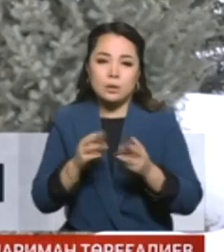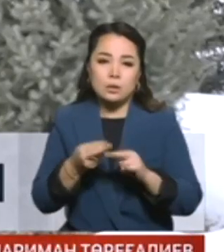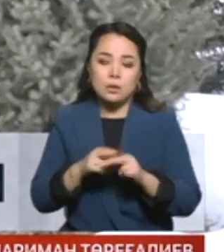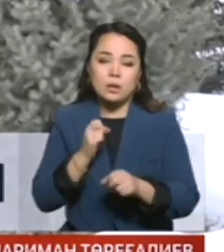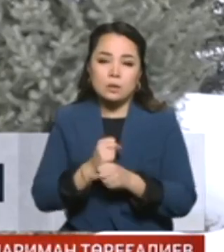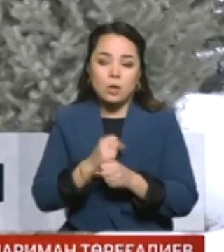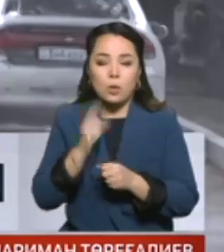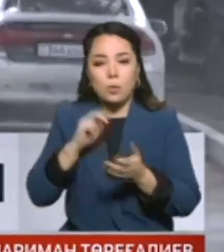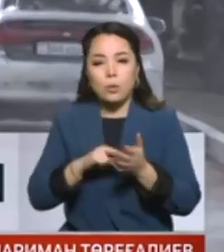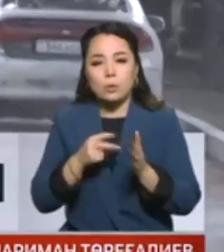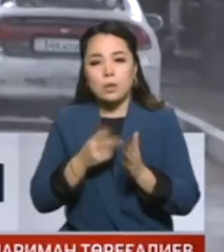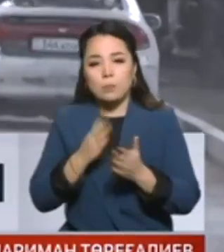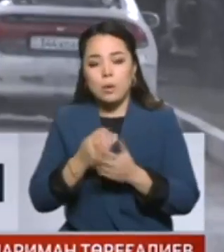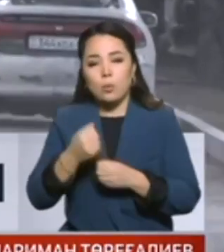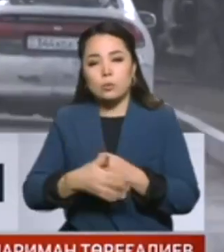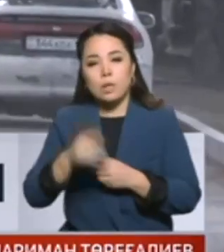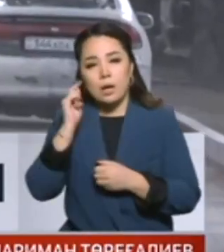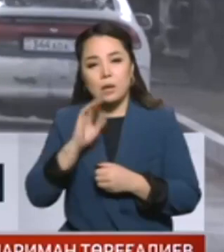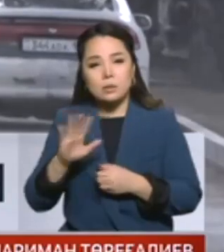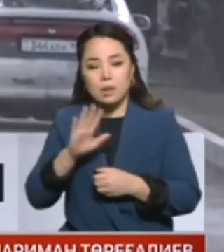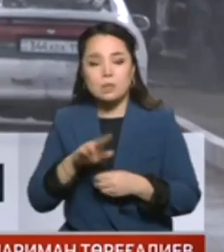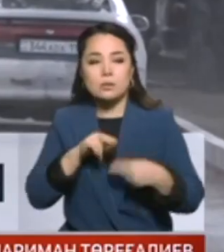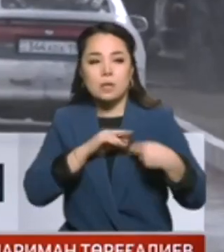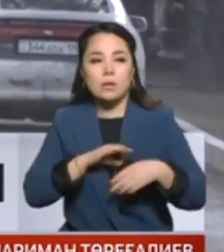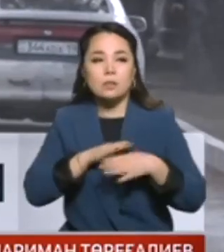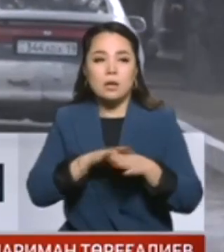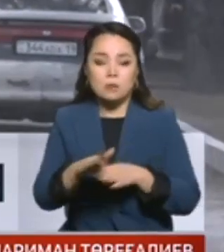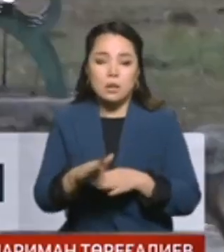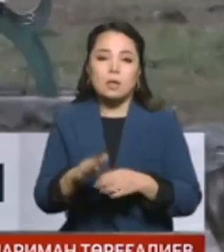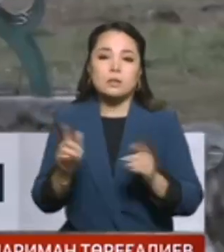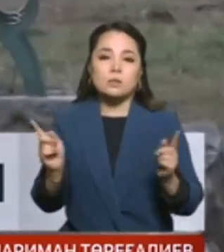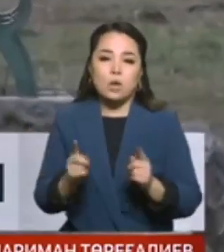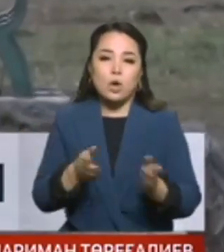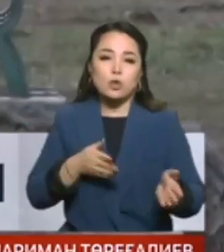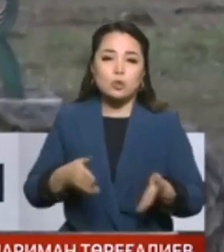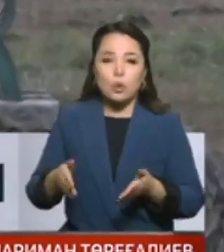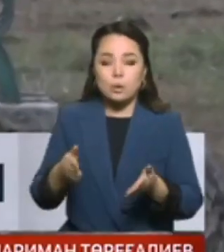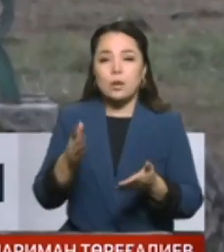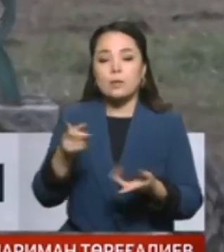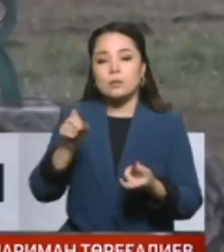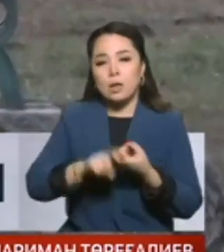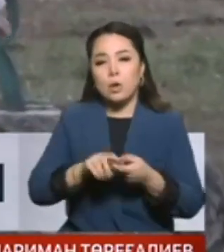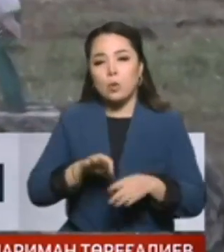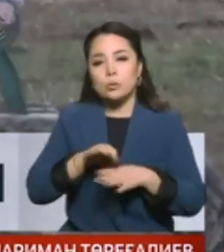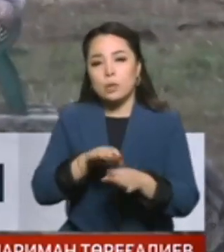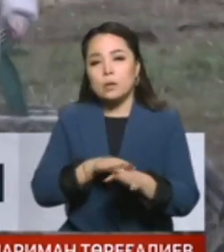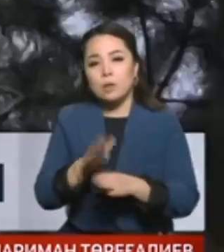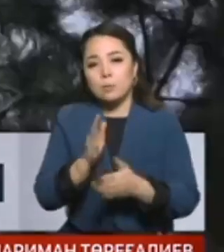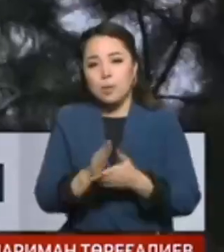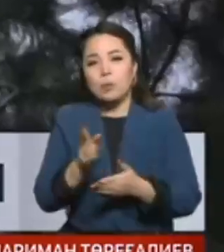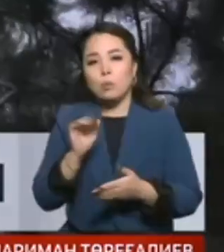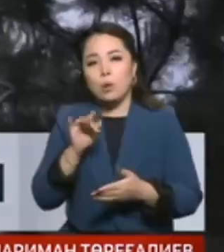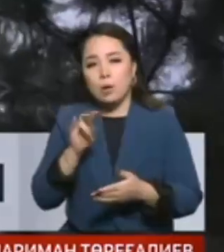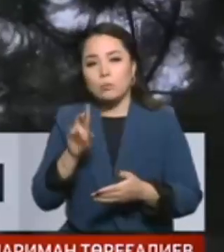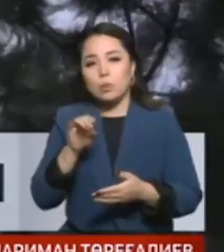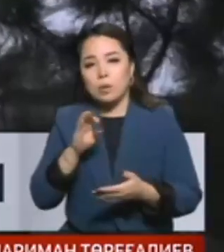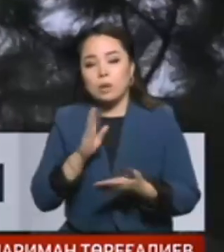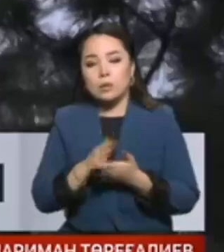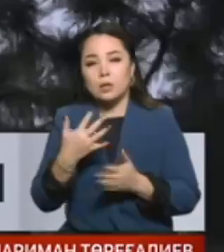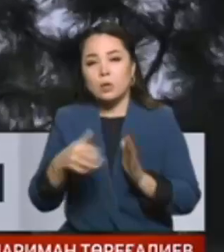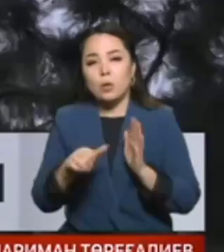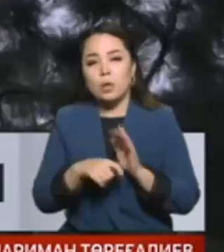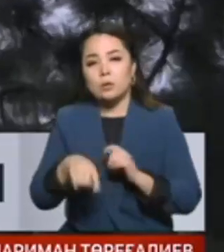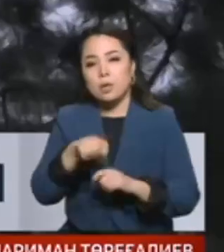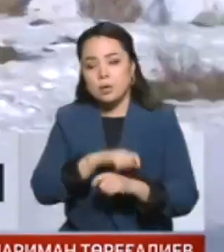деп ойластырып жатырмын. Орта Азиядағы ең биік сарқырамаға барар ең қысқа жолда Текел қаласы арқылы өтеді. Алдағы уақытта Бұрханбұлаққа апарар 56